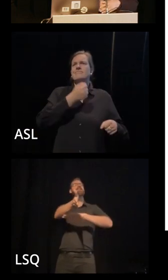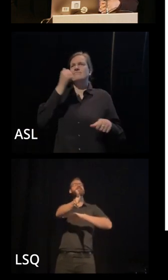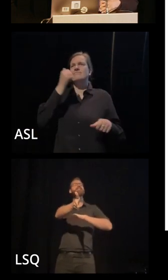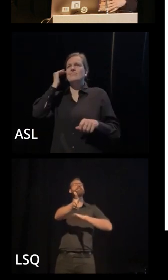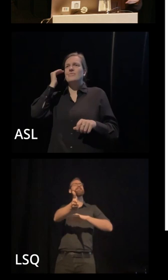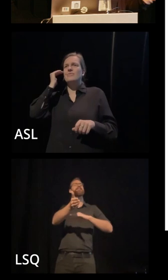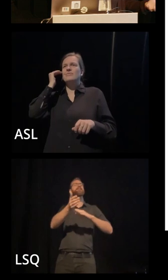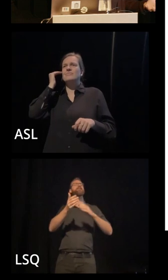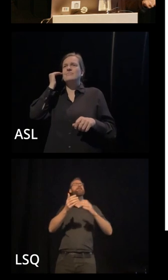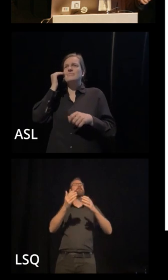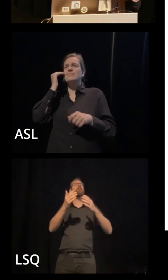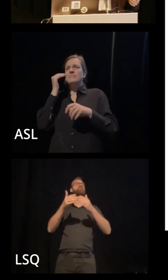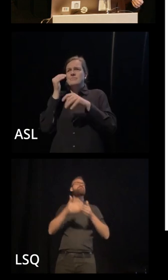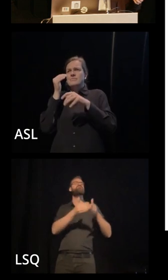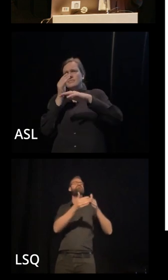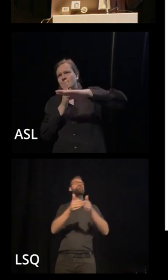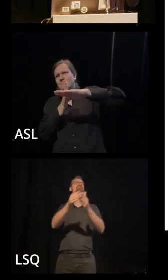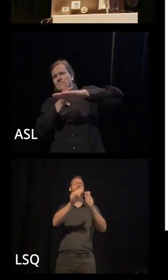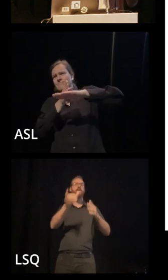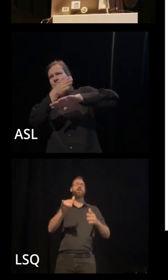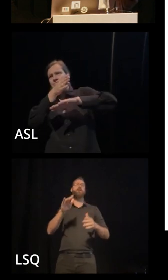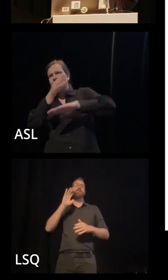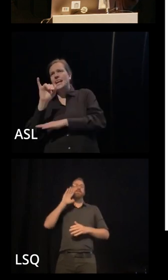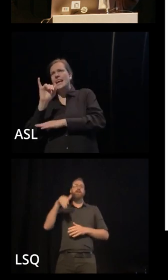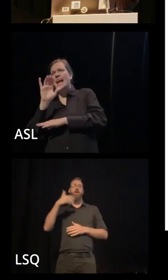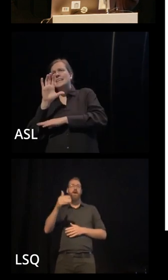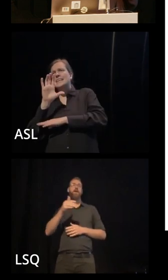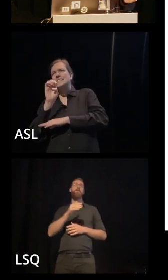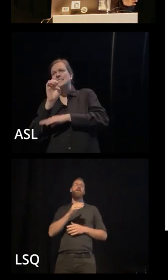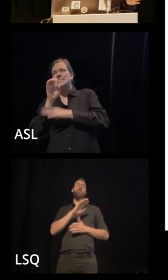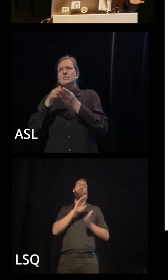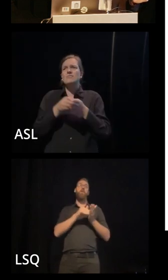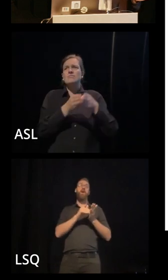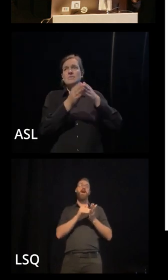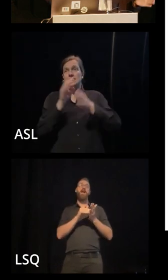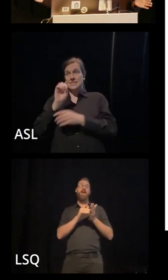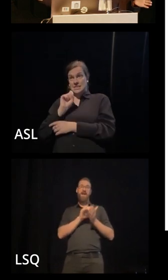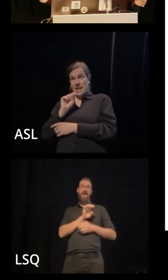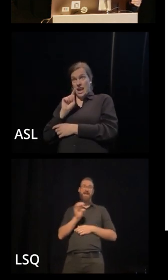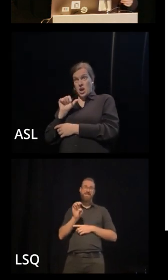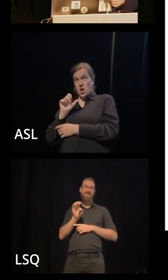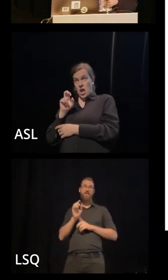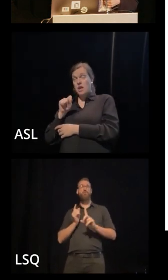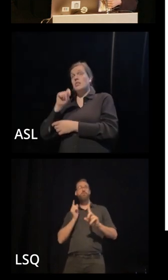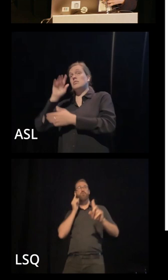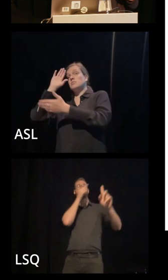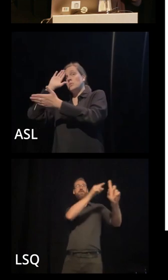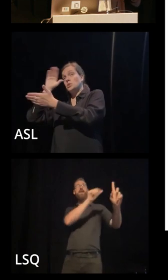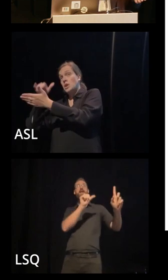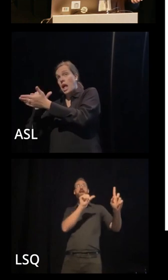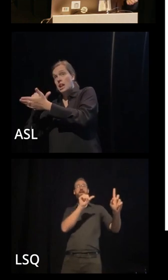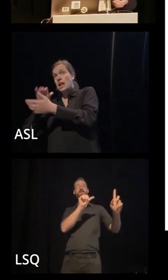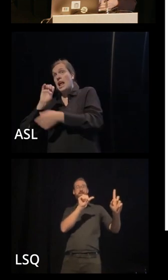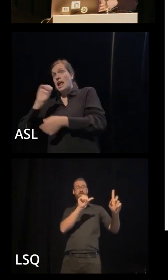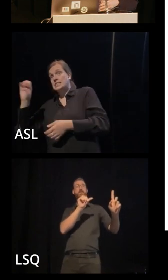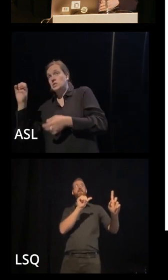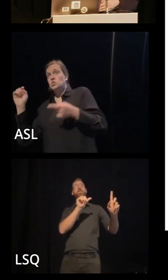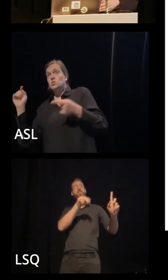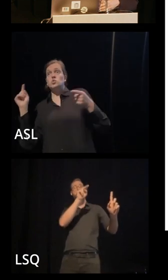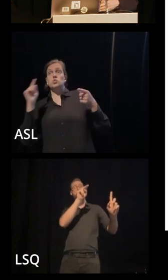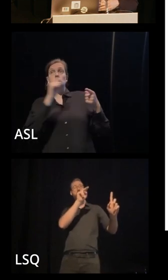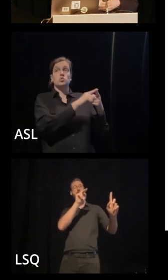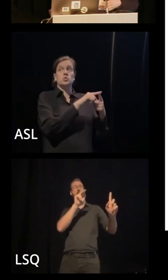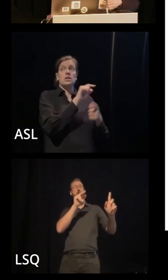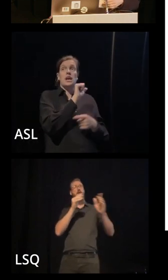bref, j'ai navigué le corridor Saint-Laurent, également de l'est de Montréal, je vous dirais, jusqu'à l'Atlantique Nord, ça depuis les